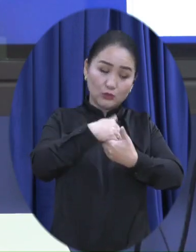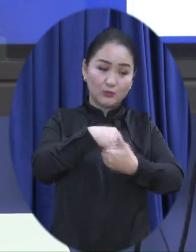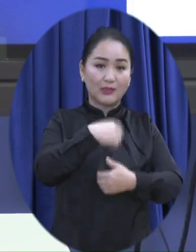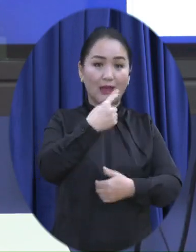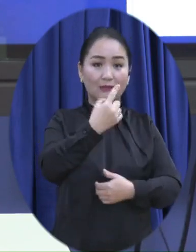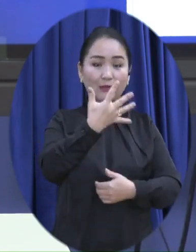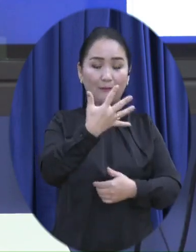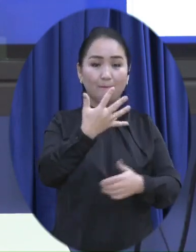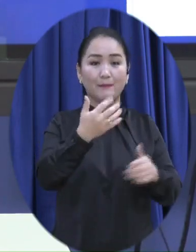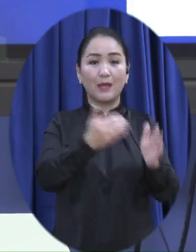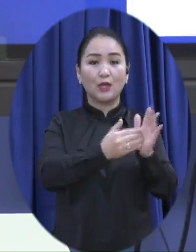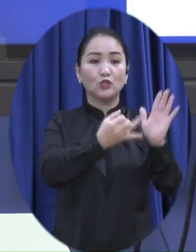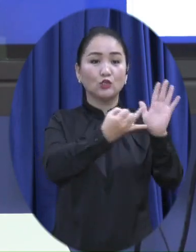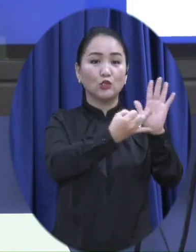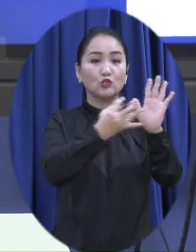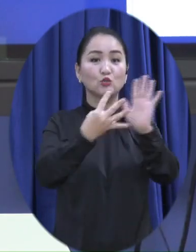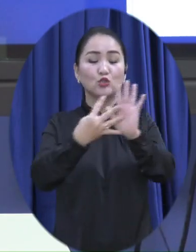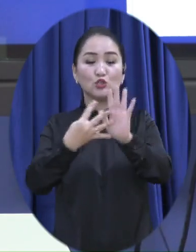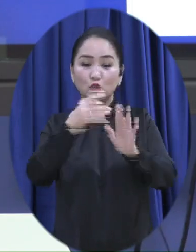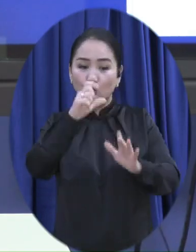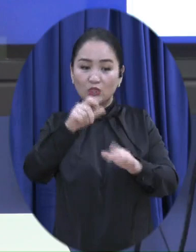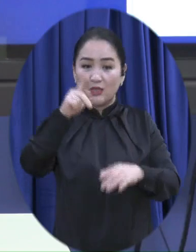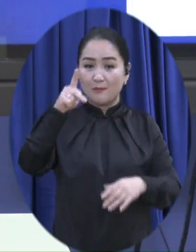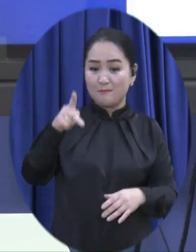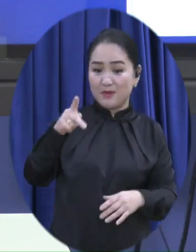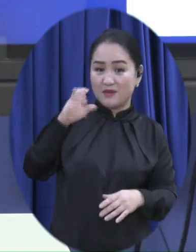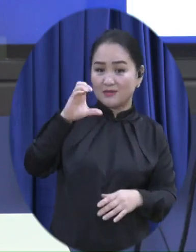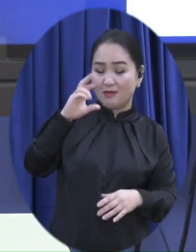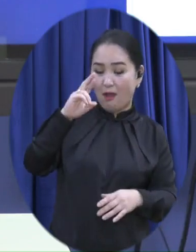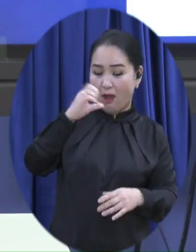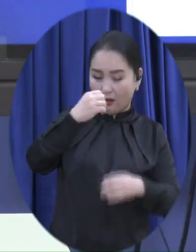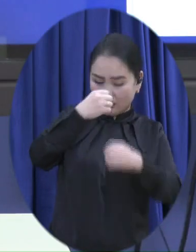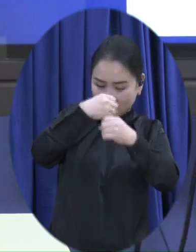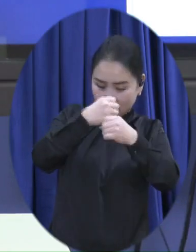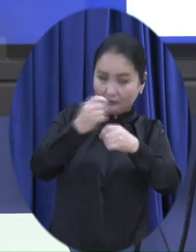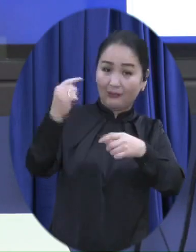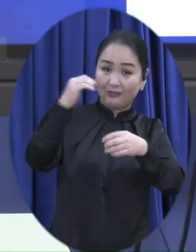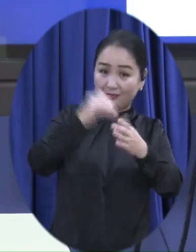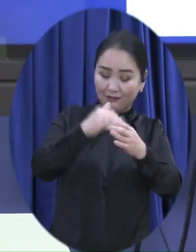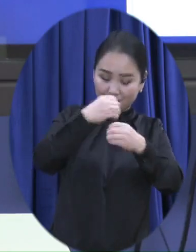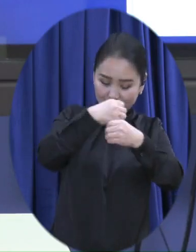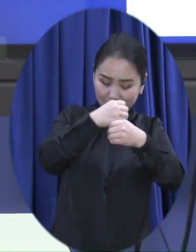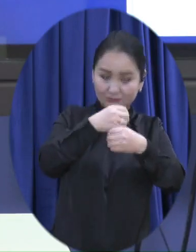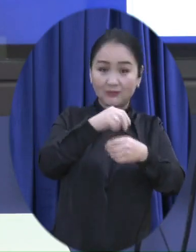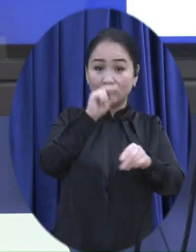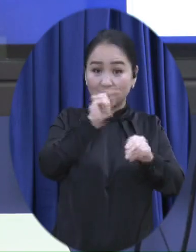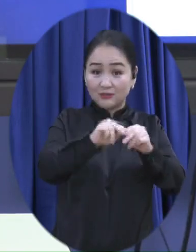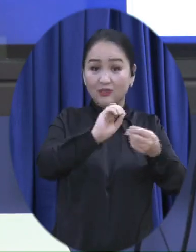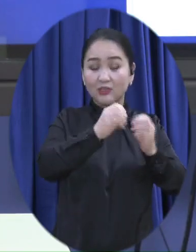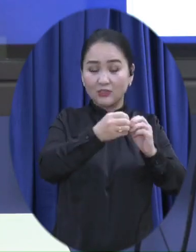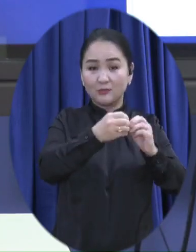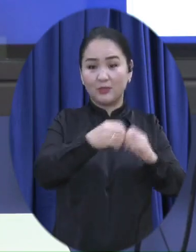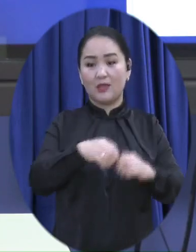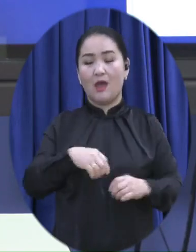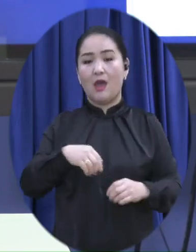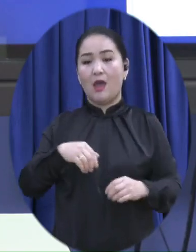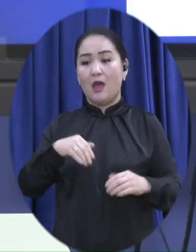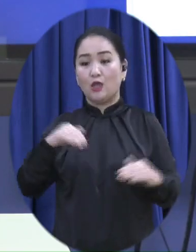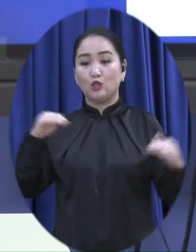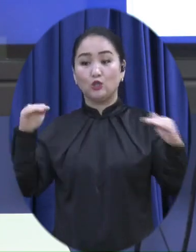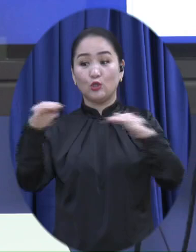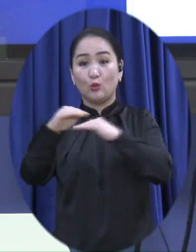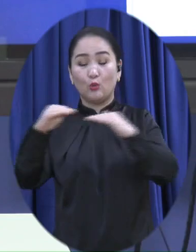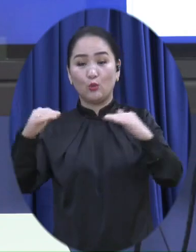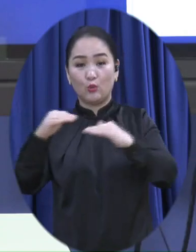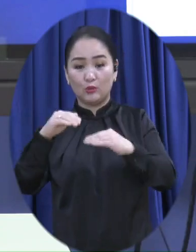15,799 хүнийг PCR шинжилгээгээр баталгаажуулж ажилласан байна. За үүний зэрэгцээгээр явуулын 3-5 баг бол